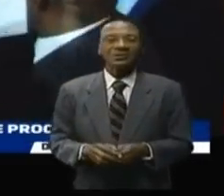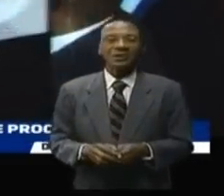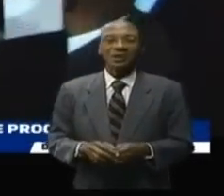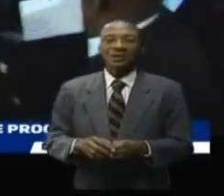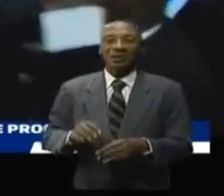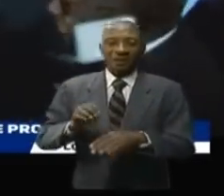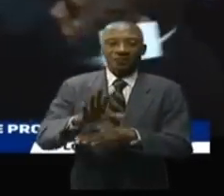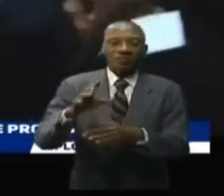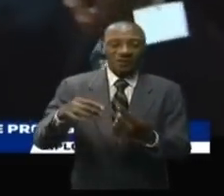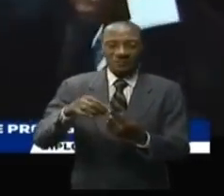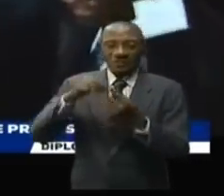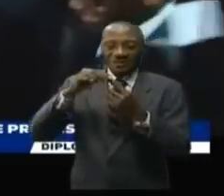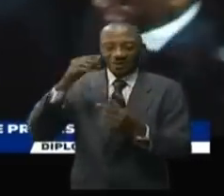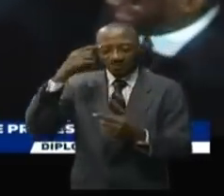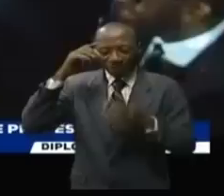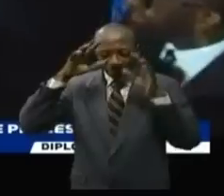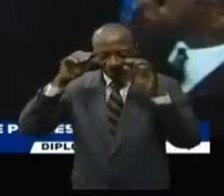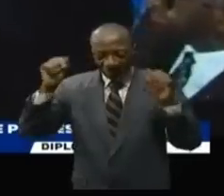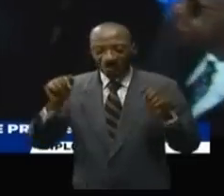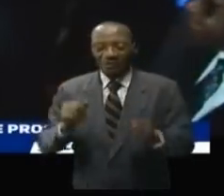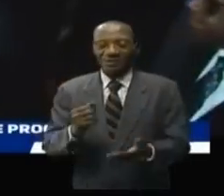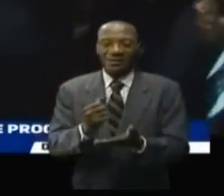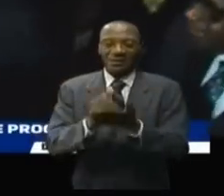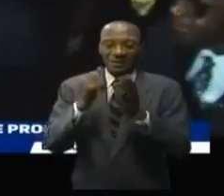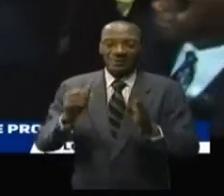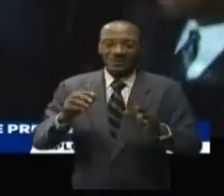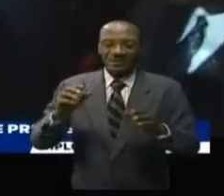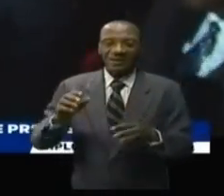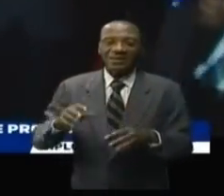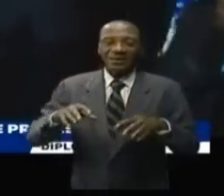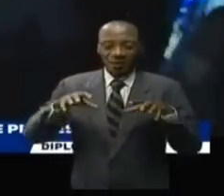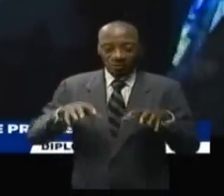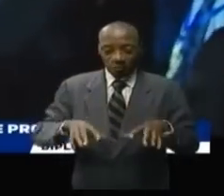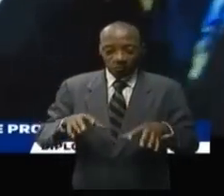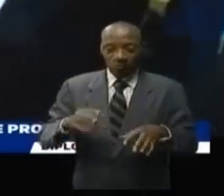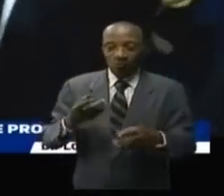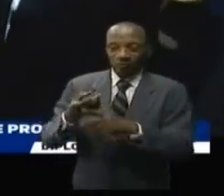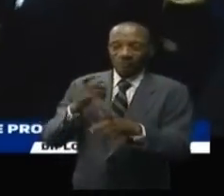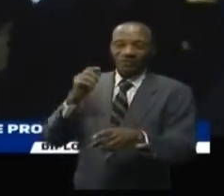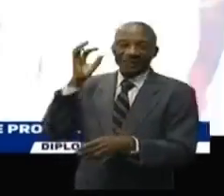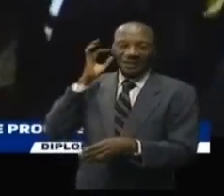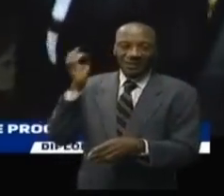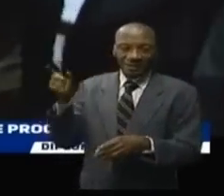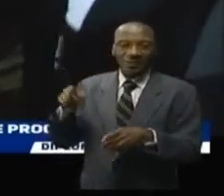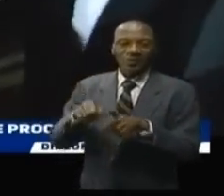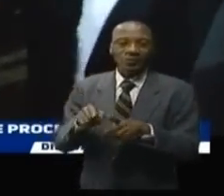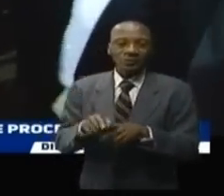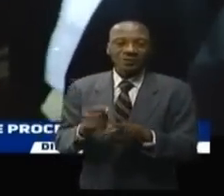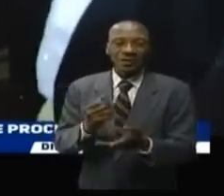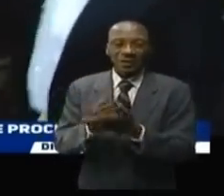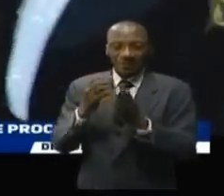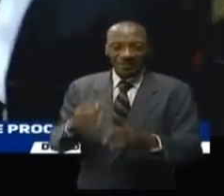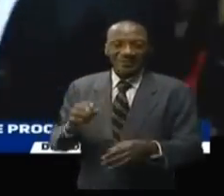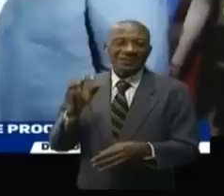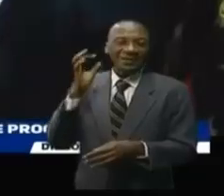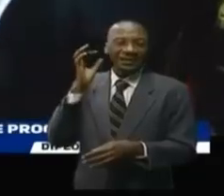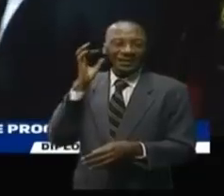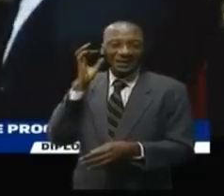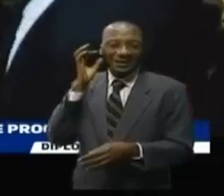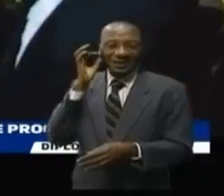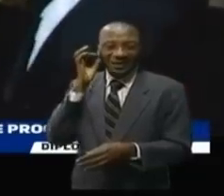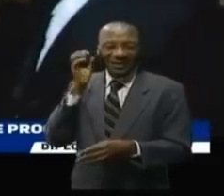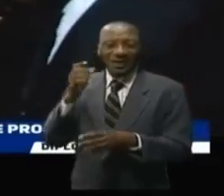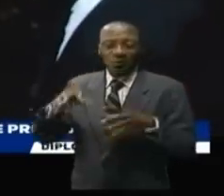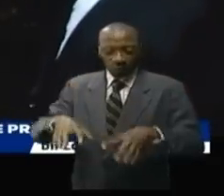l'État, l'ambassadeur de la RDC au Kenya et l'ambassadeur du Kenya en RDC. Pour des questions qui cristallisent